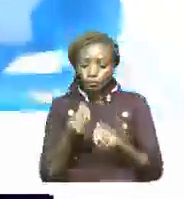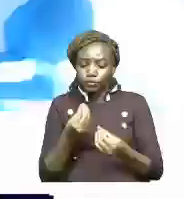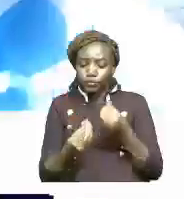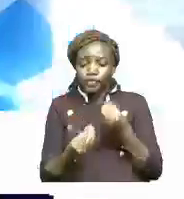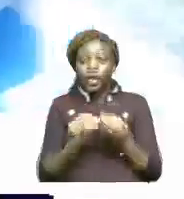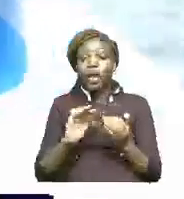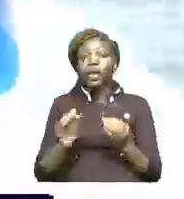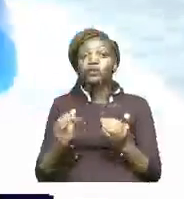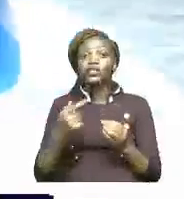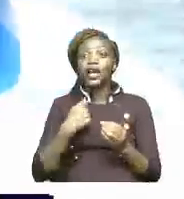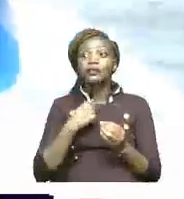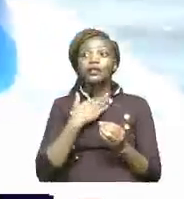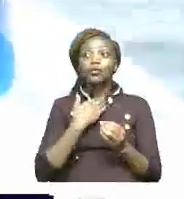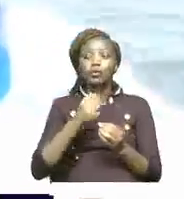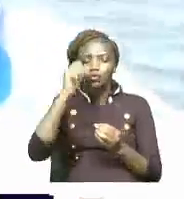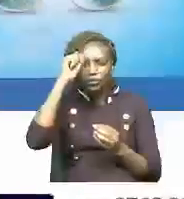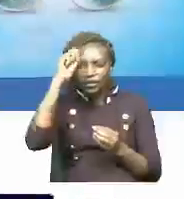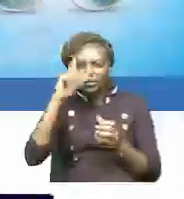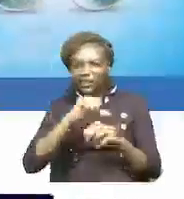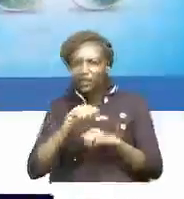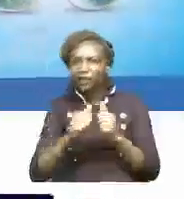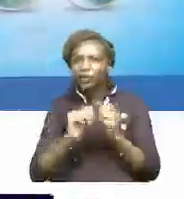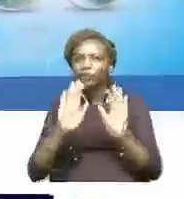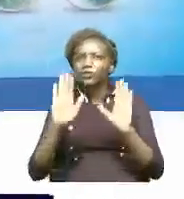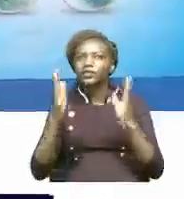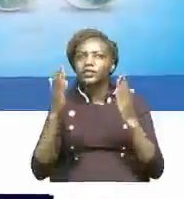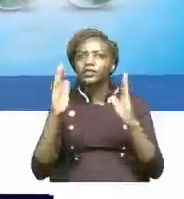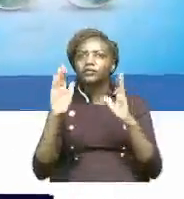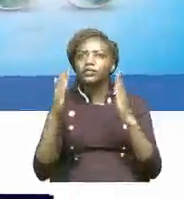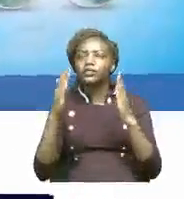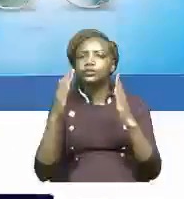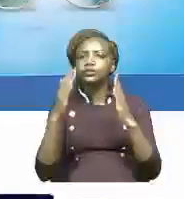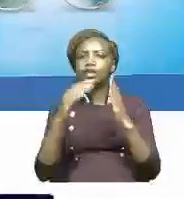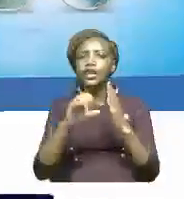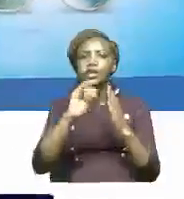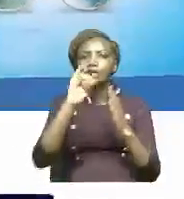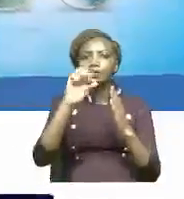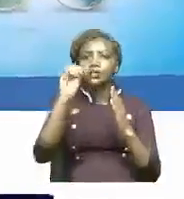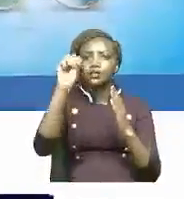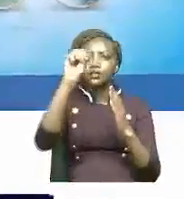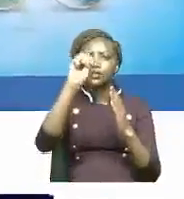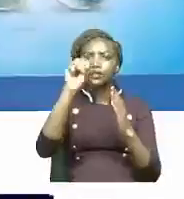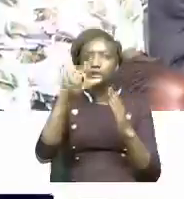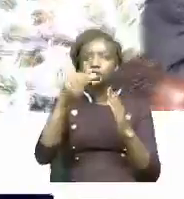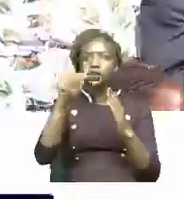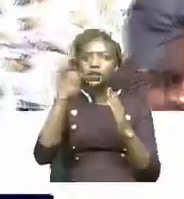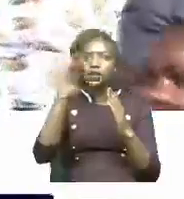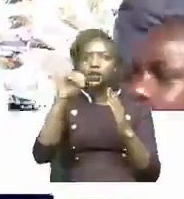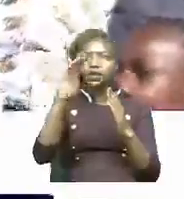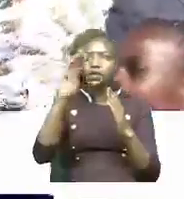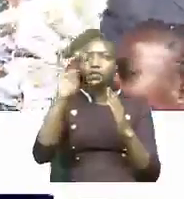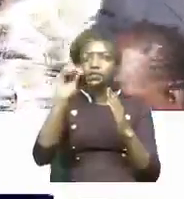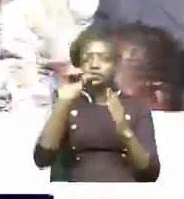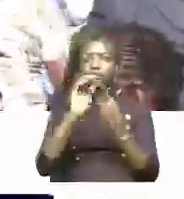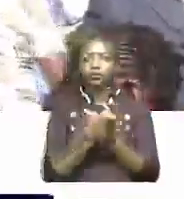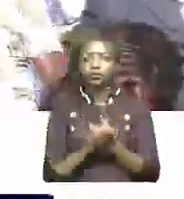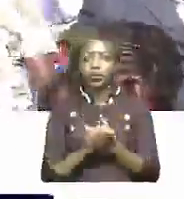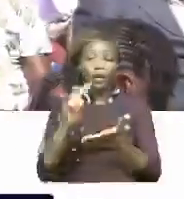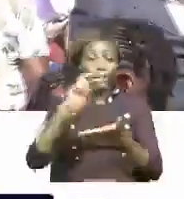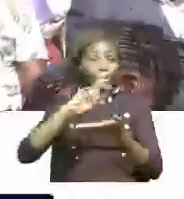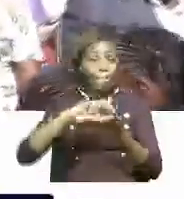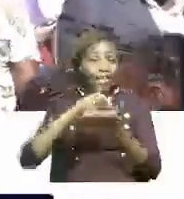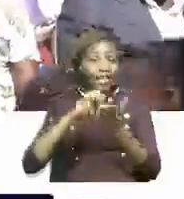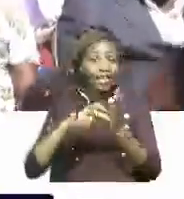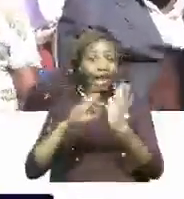kuhusu sherehe za Isambo maarufu Isambo Beach Festival. Nikifahamishwa neno Isambo linamaanisha